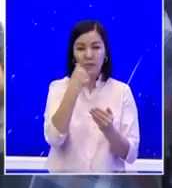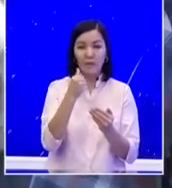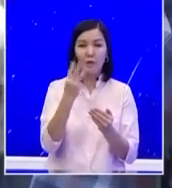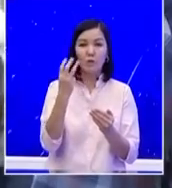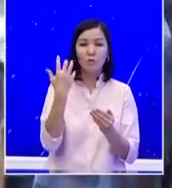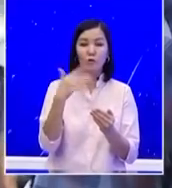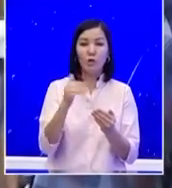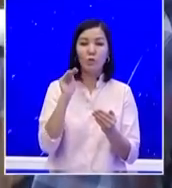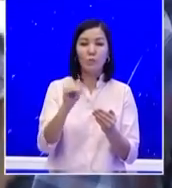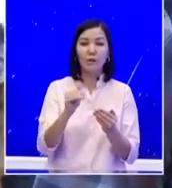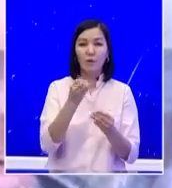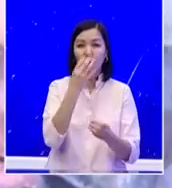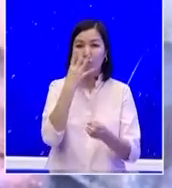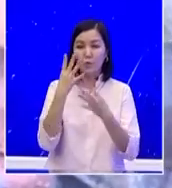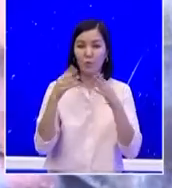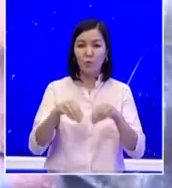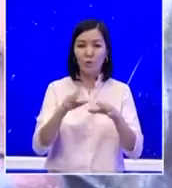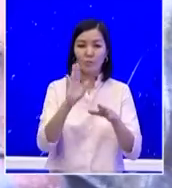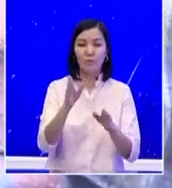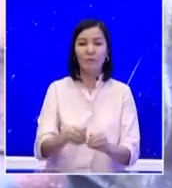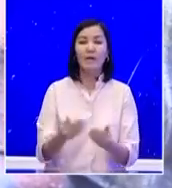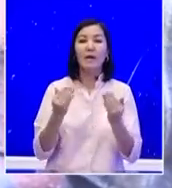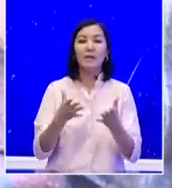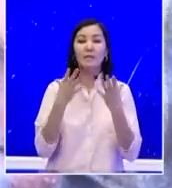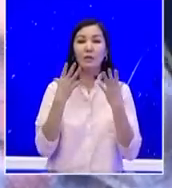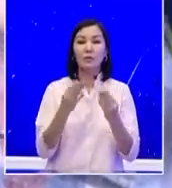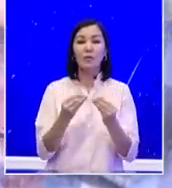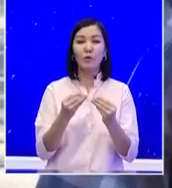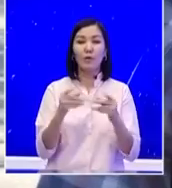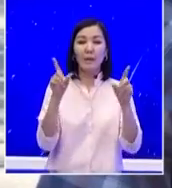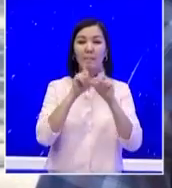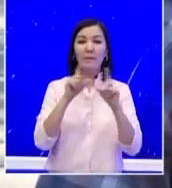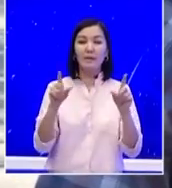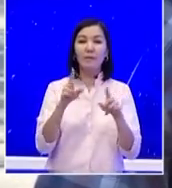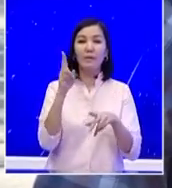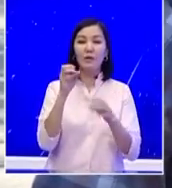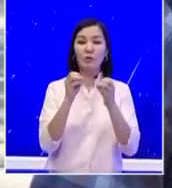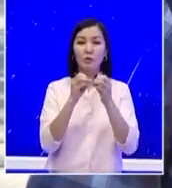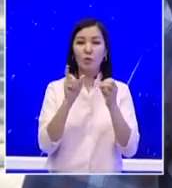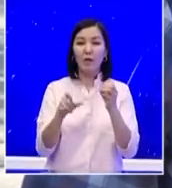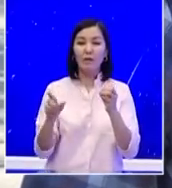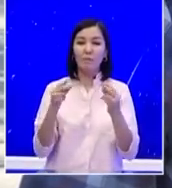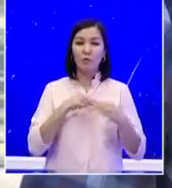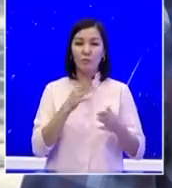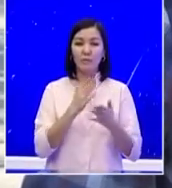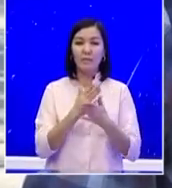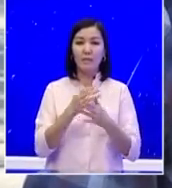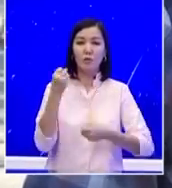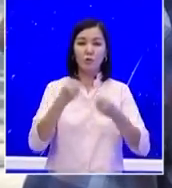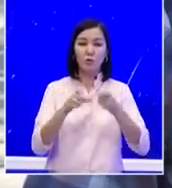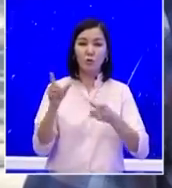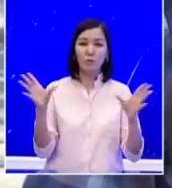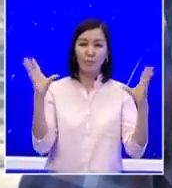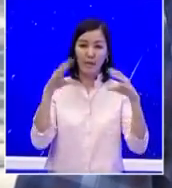350 мың гүл көшеттерін отырғызамыз. Қазіргі таңда мекемеде 210 адам жұмыс жасауда, шопырлармен бәрін